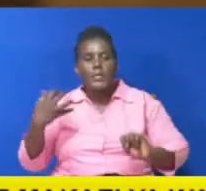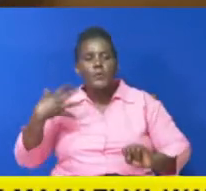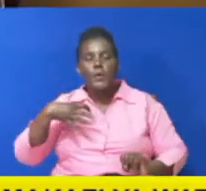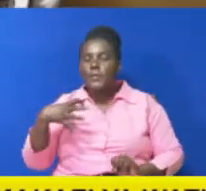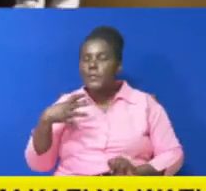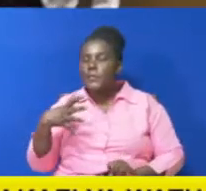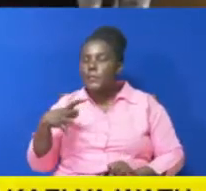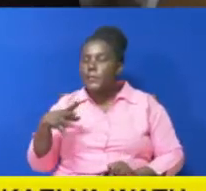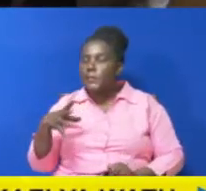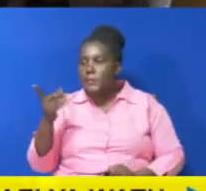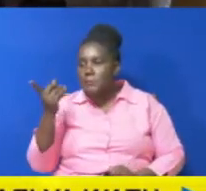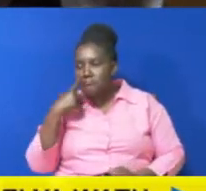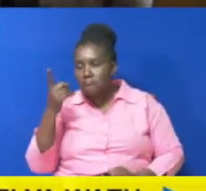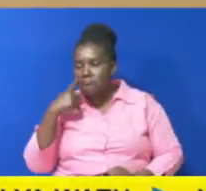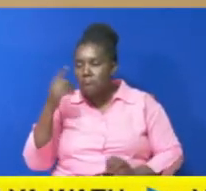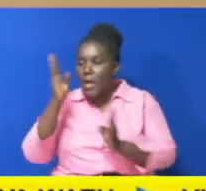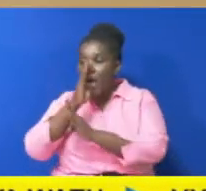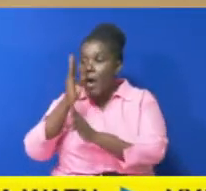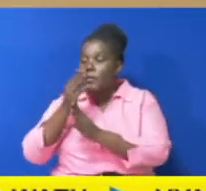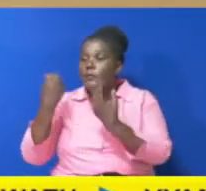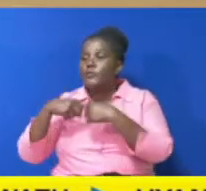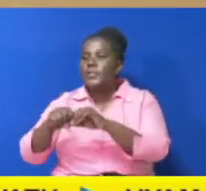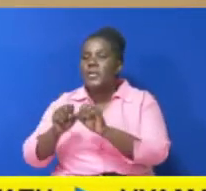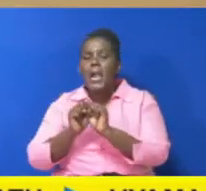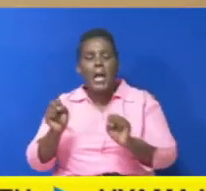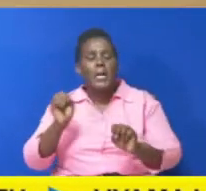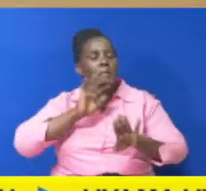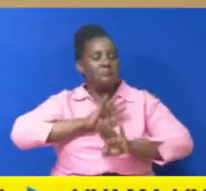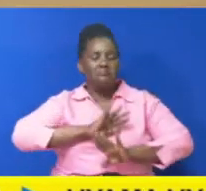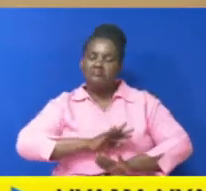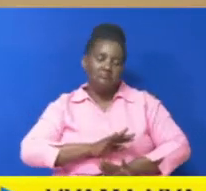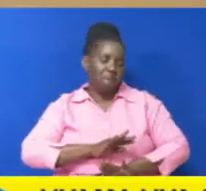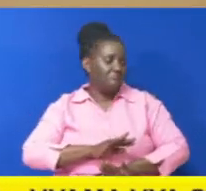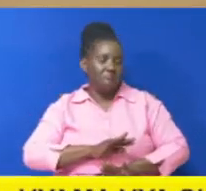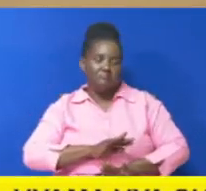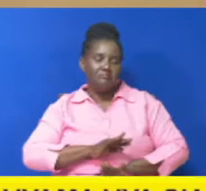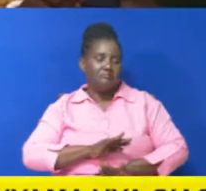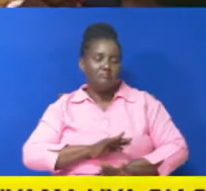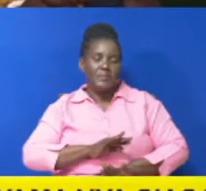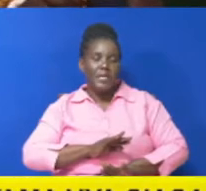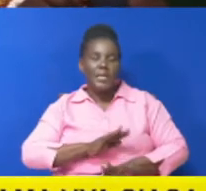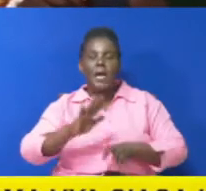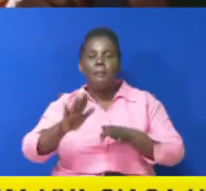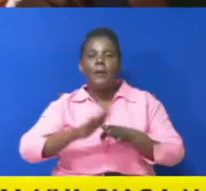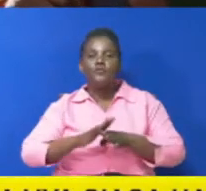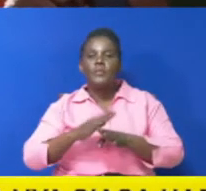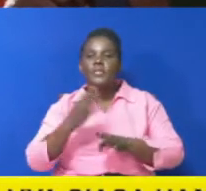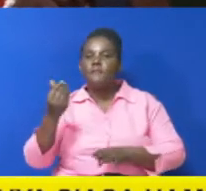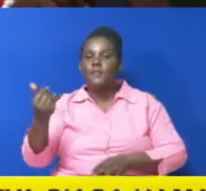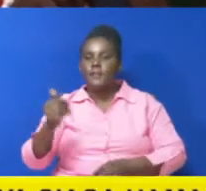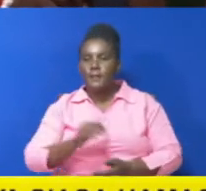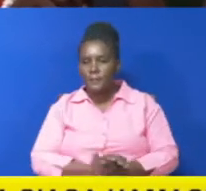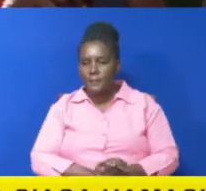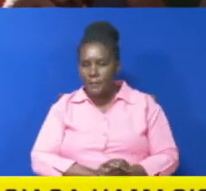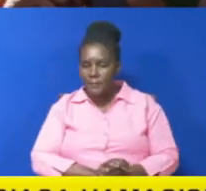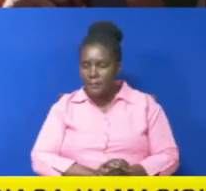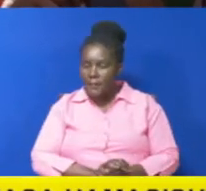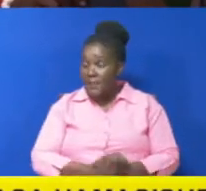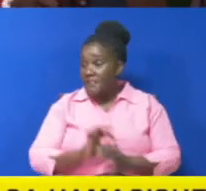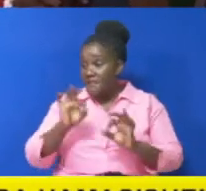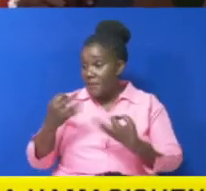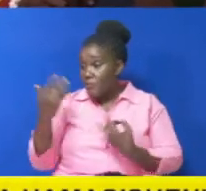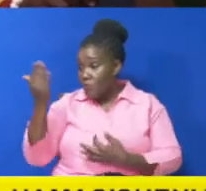hali ya utekelezaji, lakini anaonekana si wa kuridhishwa na matumizi ya fedha. Kwa nini wengine wa